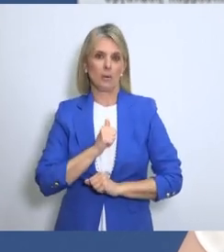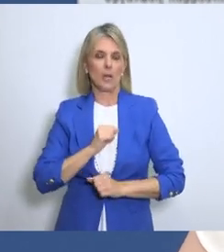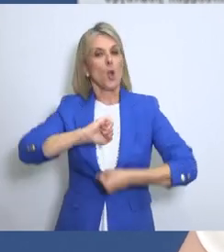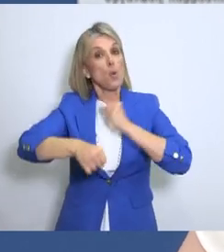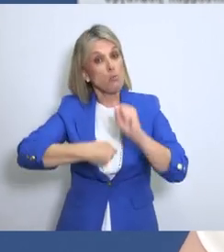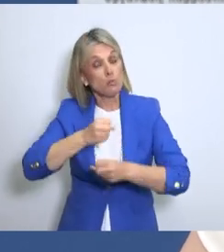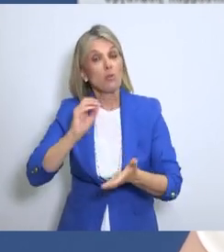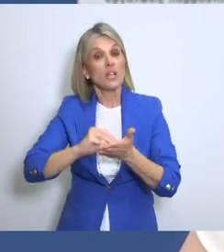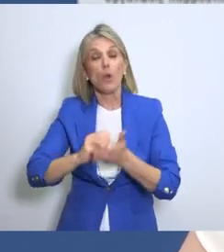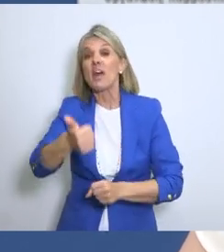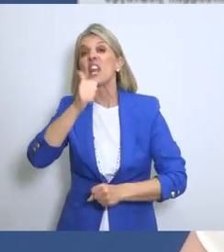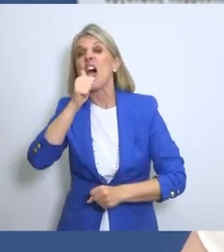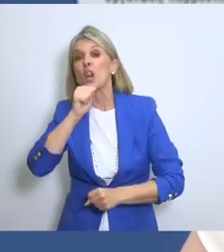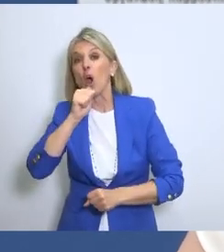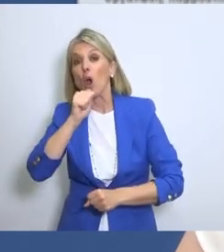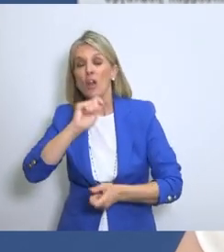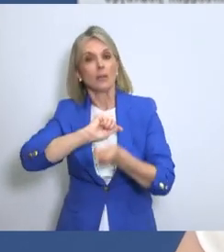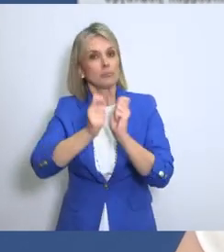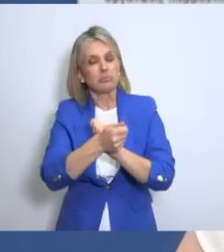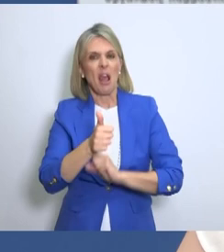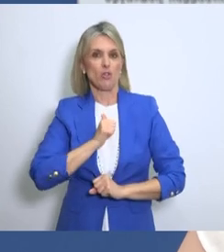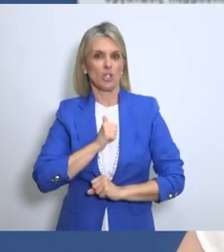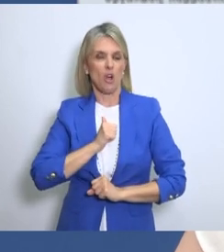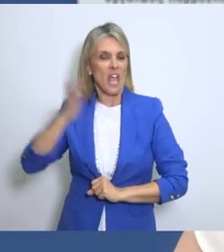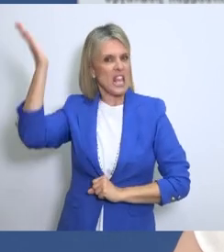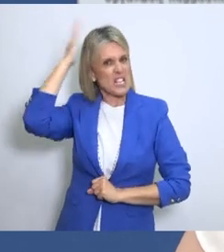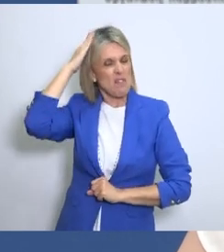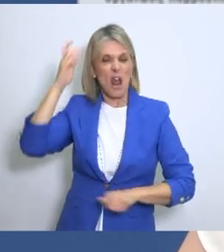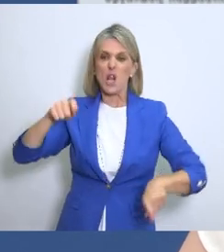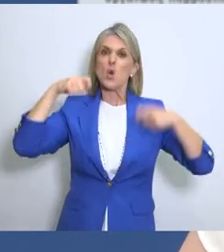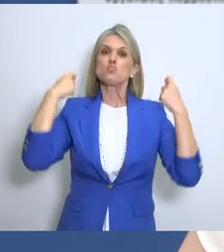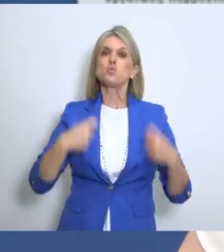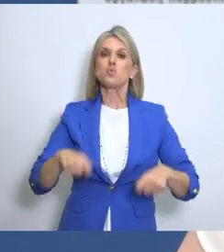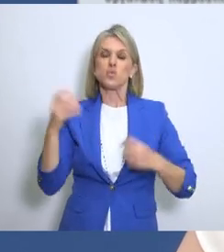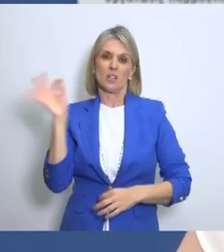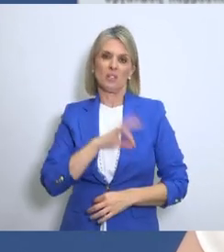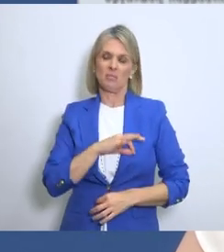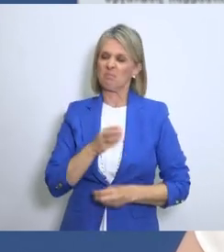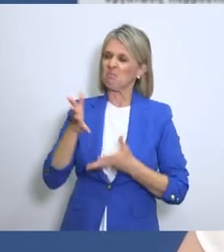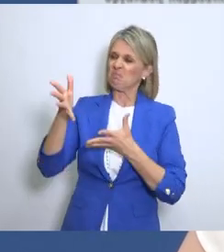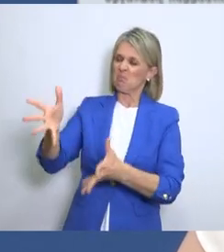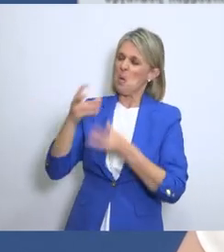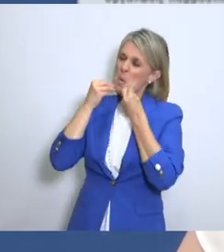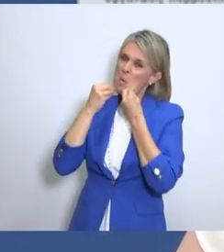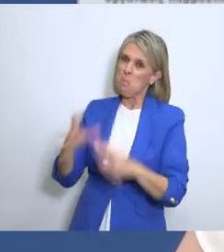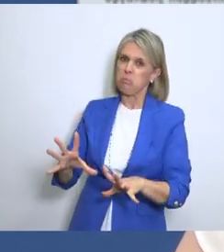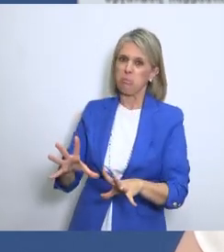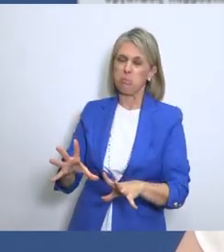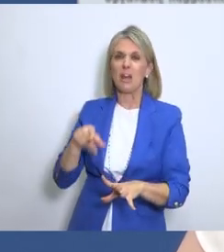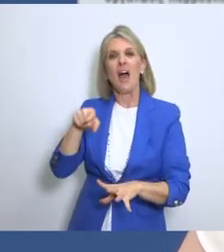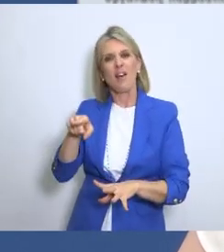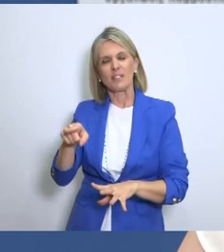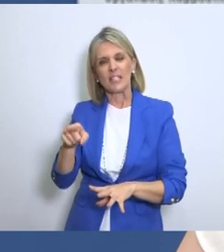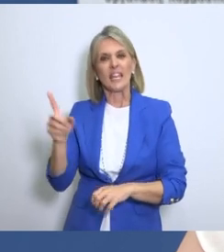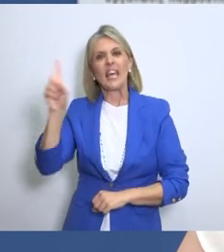το κεφάλαιο και τους πλούσιους. Οι άριστοι, άχρηστοι του Μητσοτάκη, με τα περίφημα ΠΑΣ και